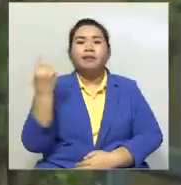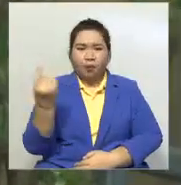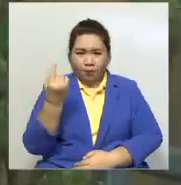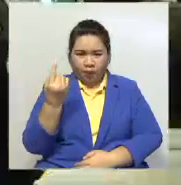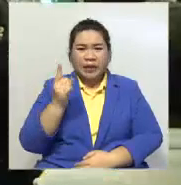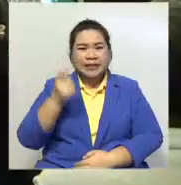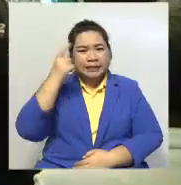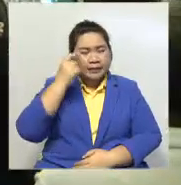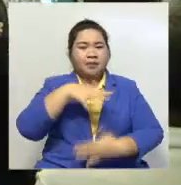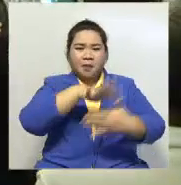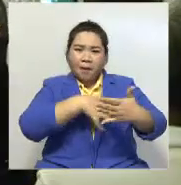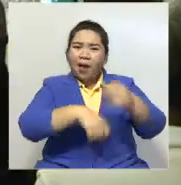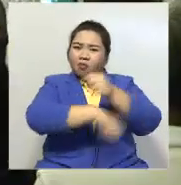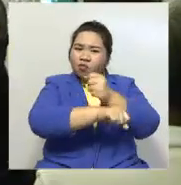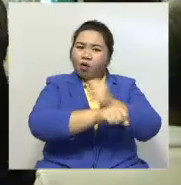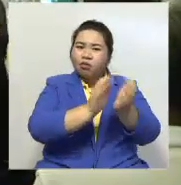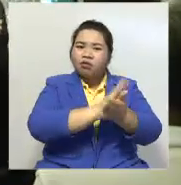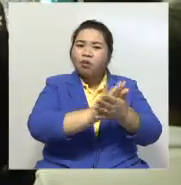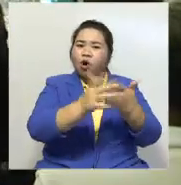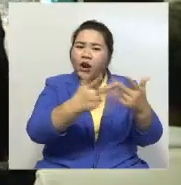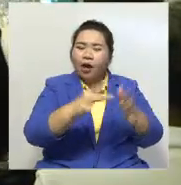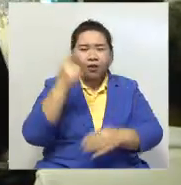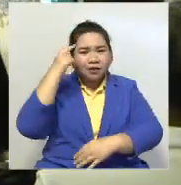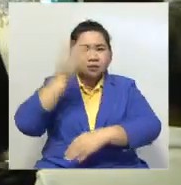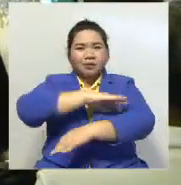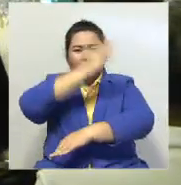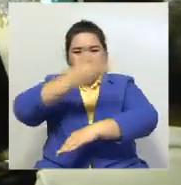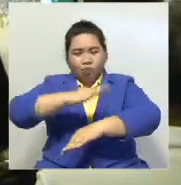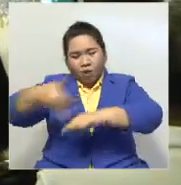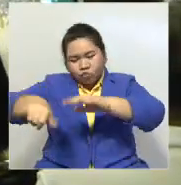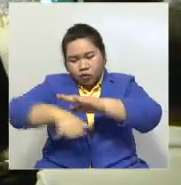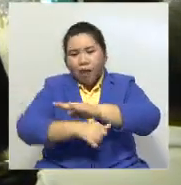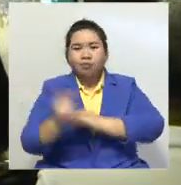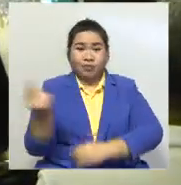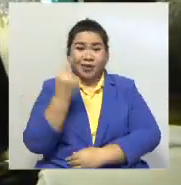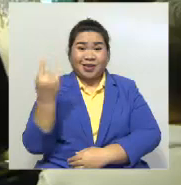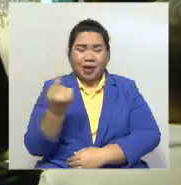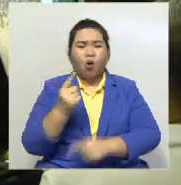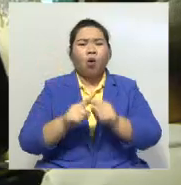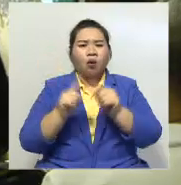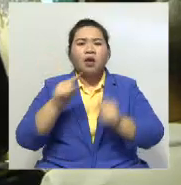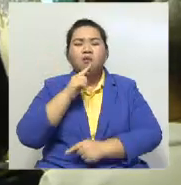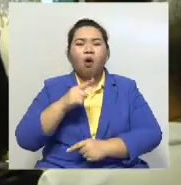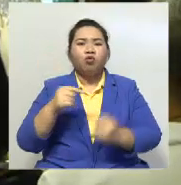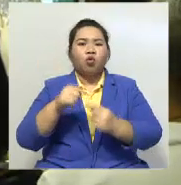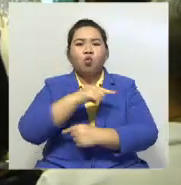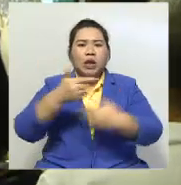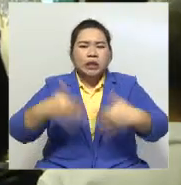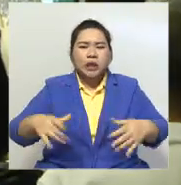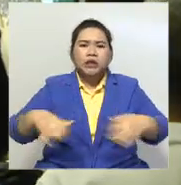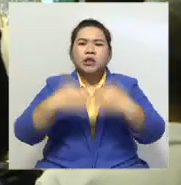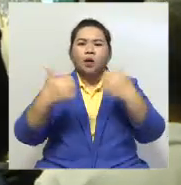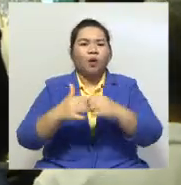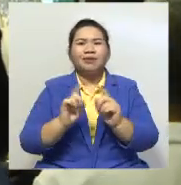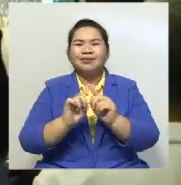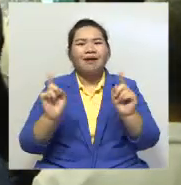าหลังจากเตะฟุตบอลอุ่นเครื่องเสร็จแล้วเนี่ยก็จะไปเที่ยวถ้ำหลวงกันต่อแต่ก็ยืนยันนะครับว่าไม่ได้ไปฉลองวันเกิดอย่างที่มีข่